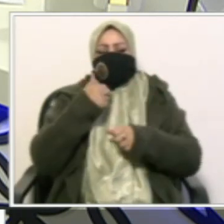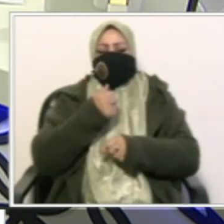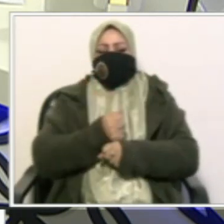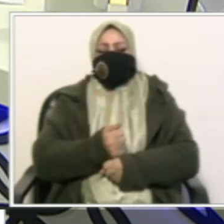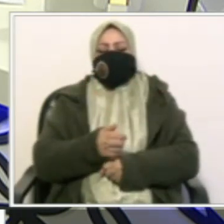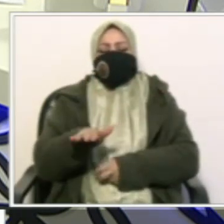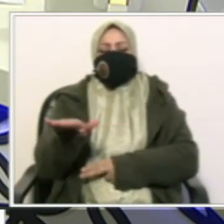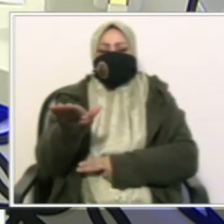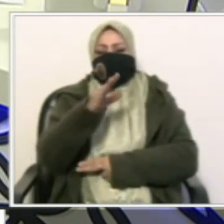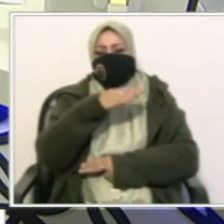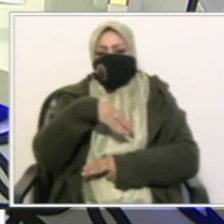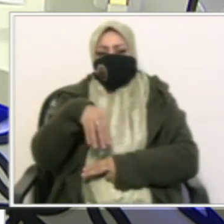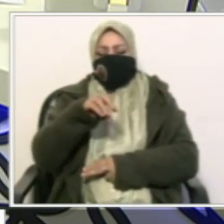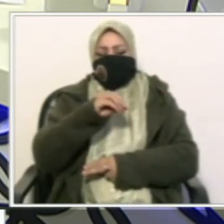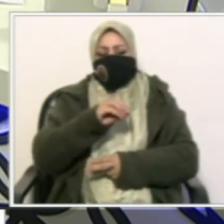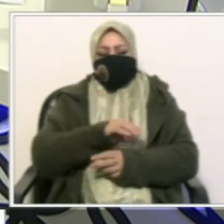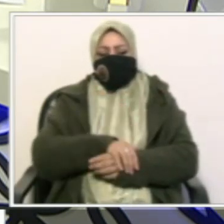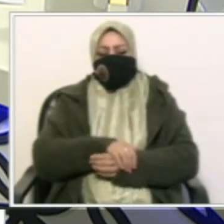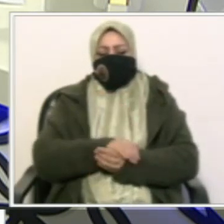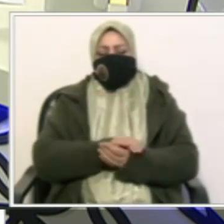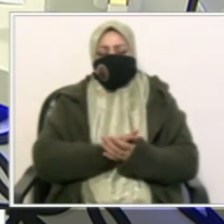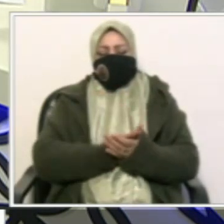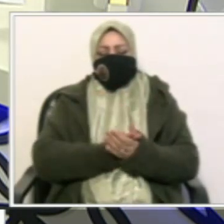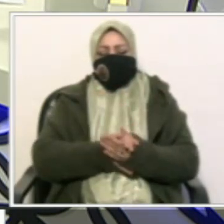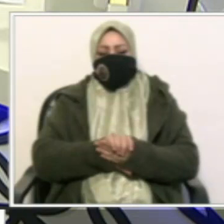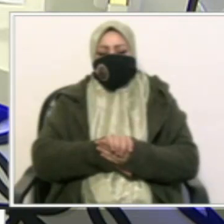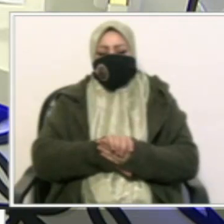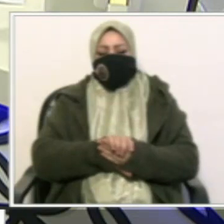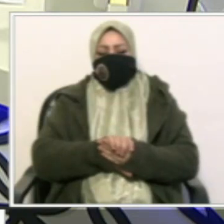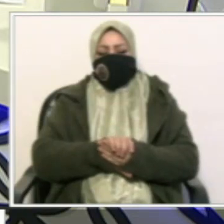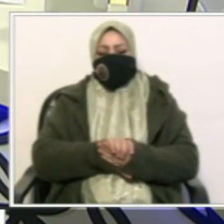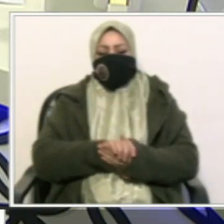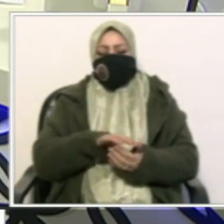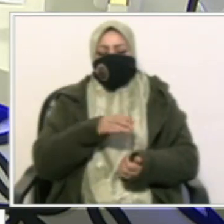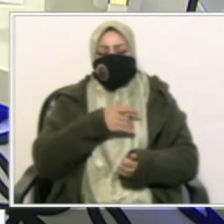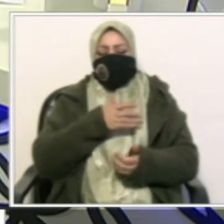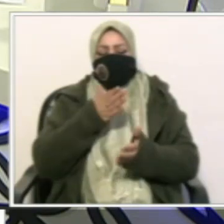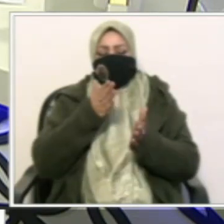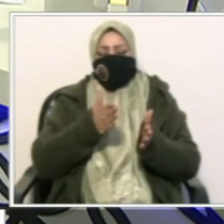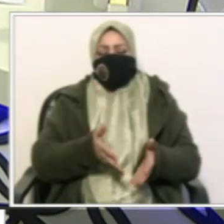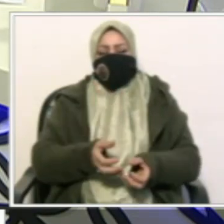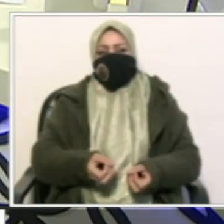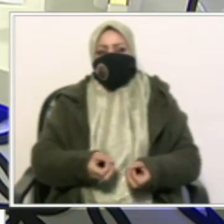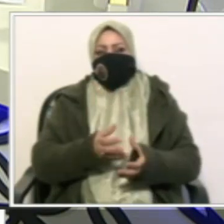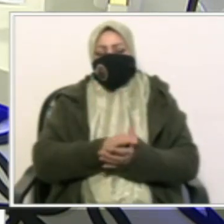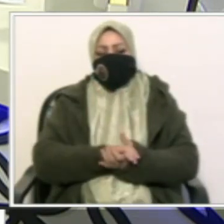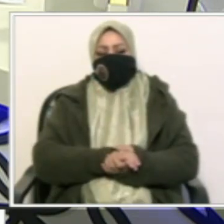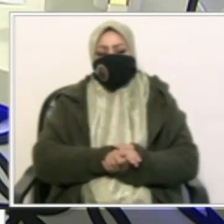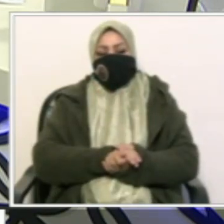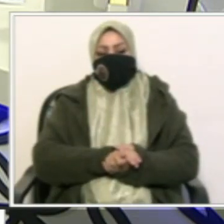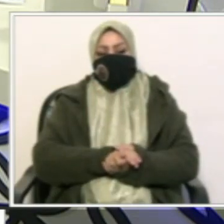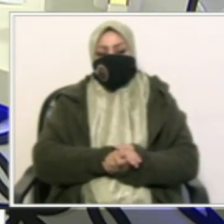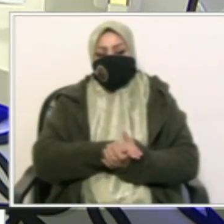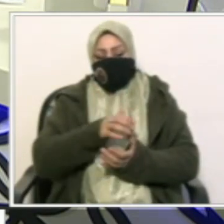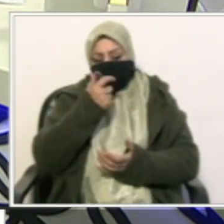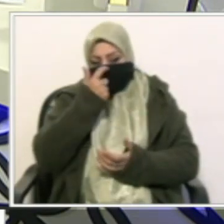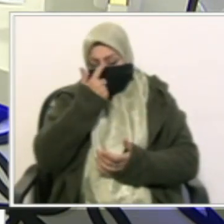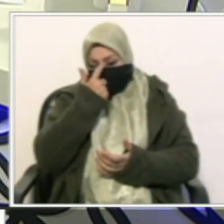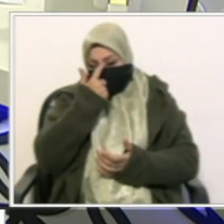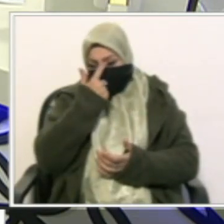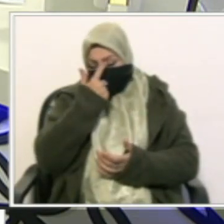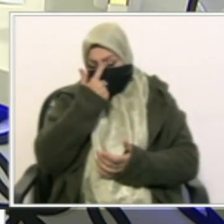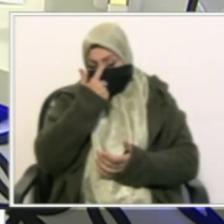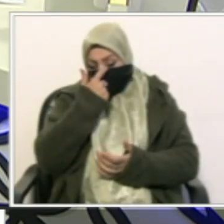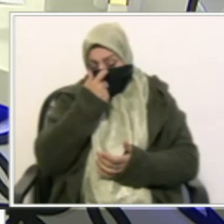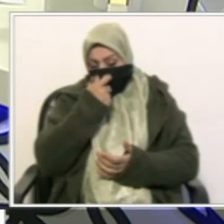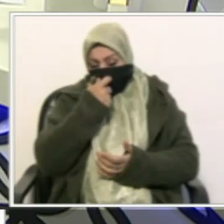الله في أهل الإيمان مع رسول الله صلى الله عليه وسلم. والله يا أحمد جيت أيهما أفضل تو؟